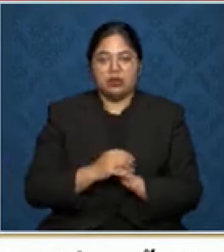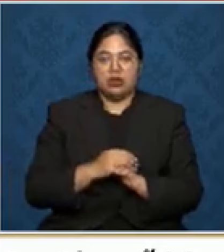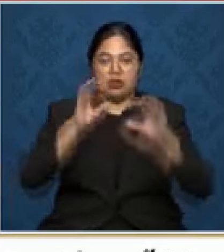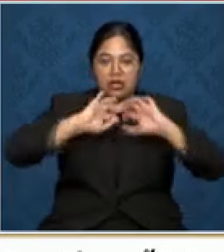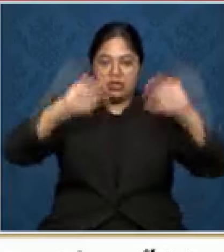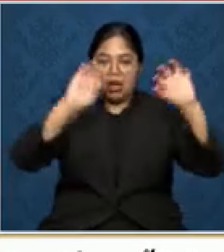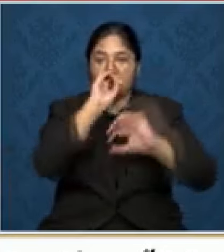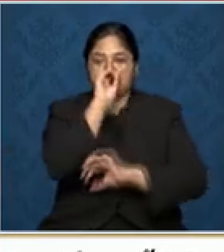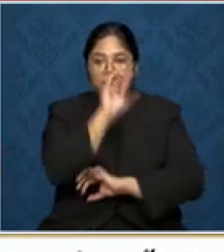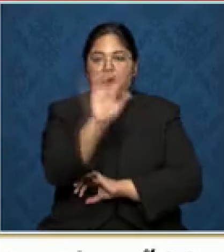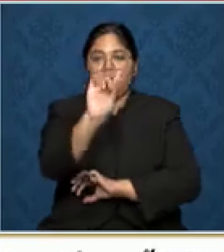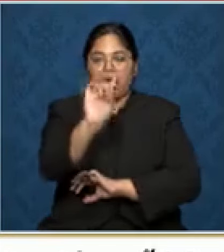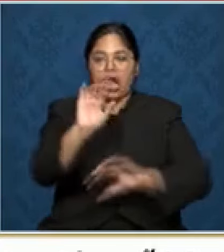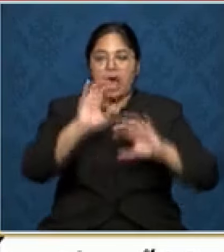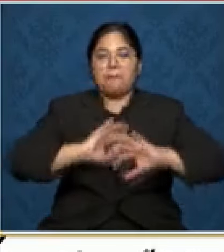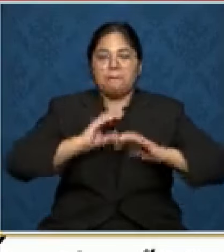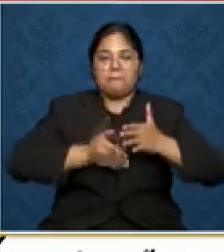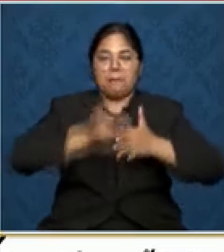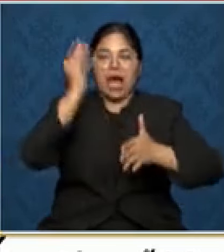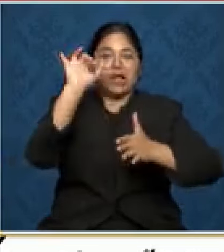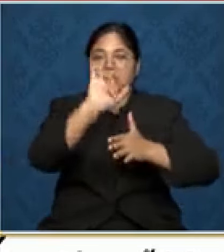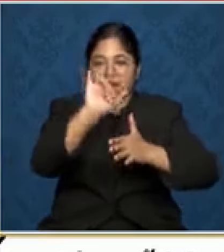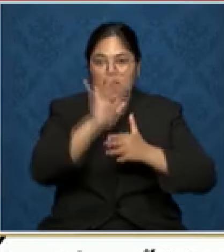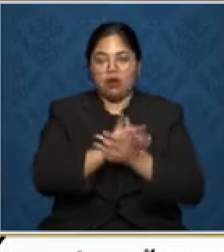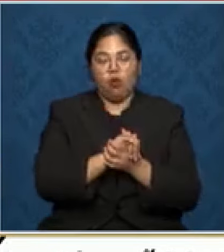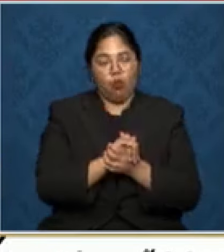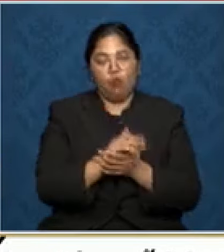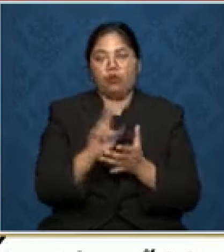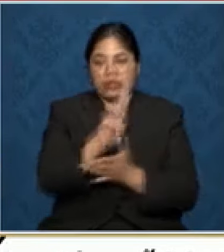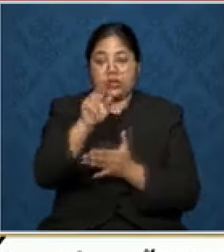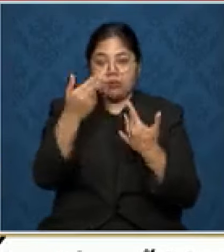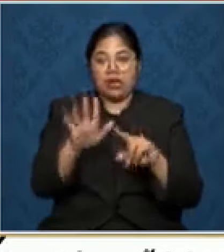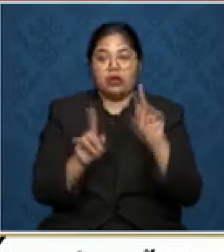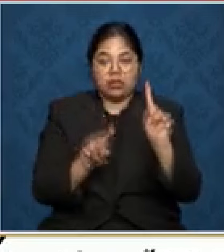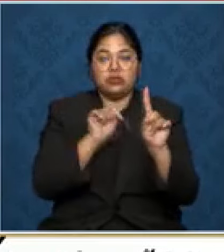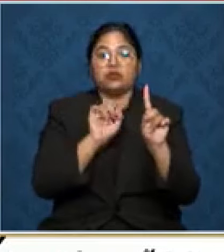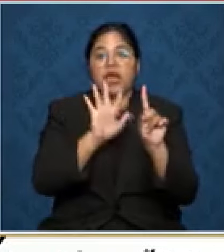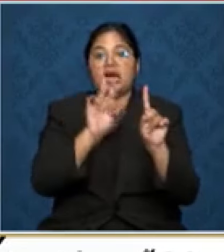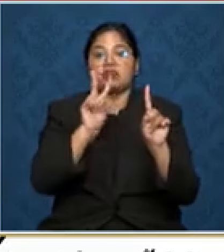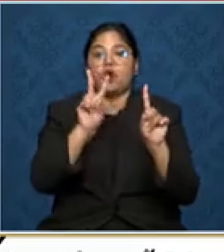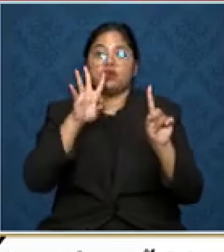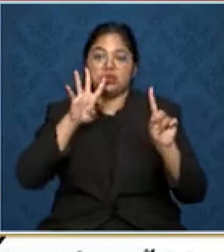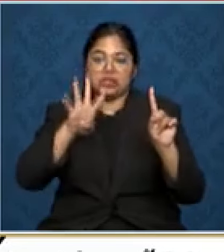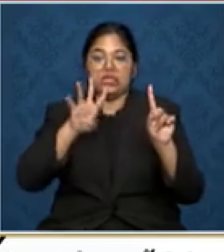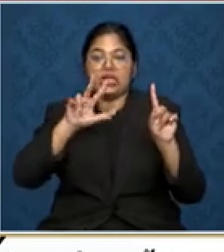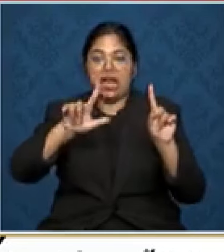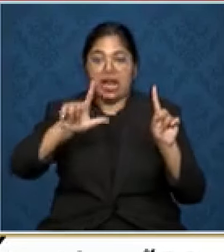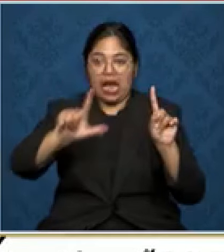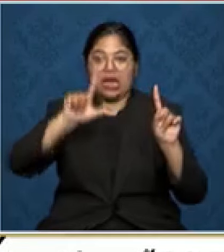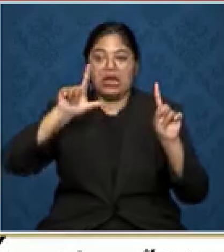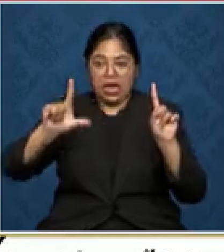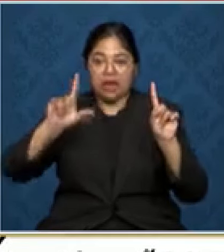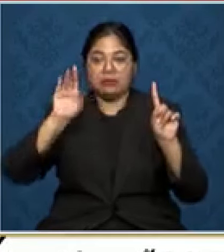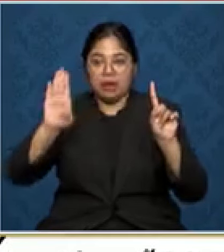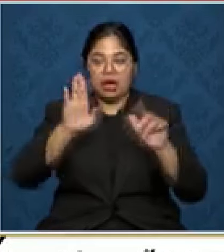ยังไม่ผ่านเนี่ยใช้เงินไปแล้ว1.52 4ล้านล้านบาทคิด